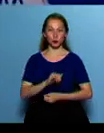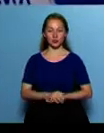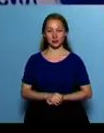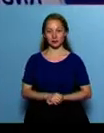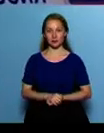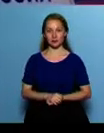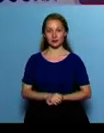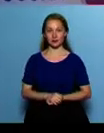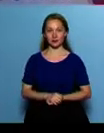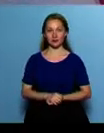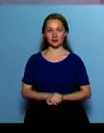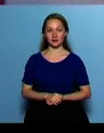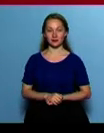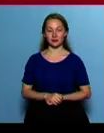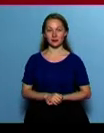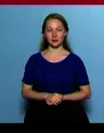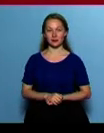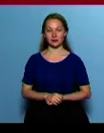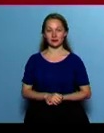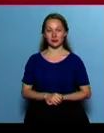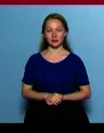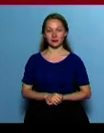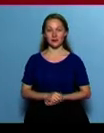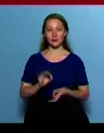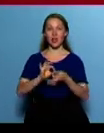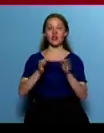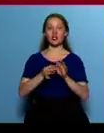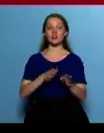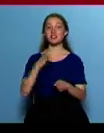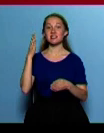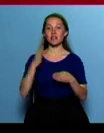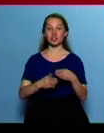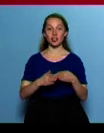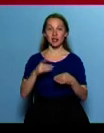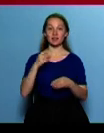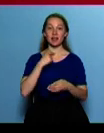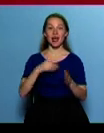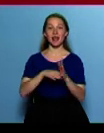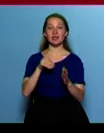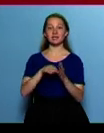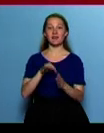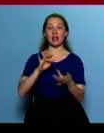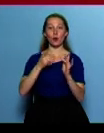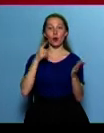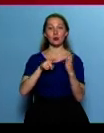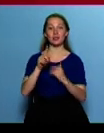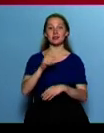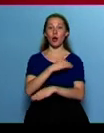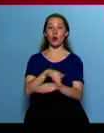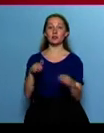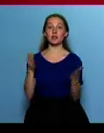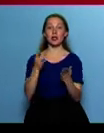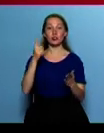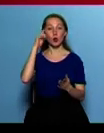Василий Хохряков, телеканал «Моя Удмуртия». В Ижевске завершается онлайн-голосование про выборы улиц, которые, по мнению горожан, в